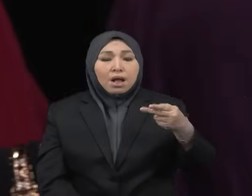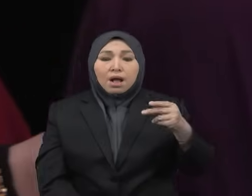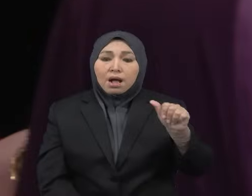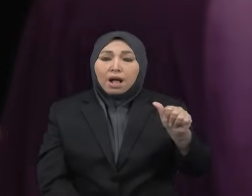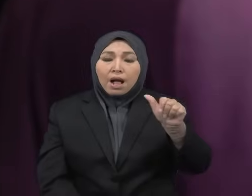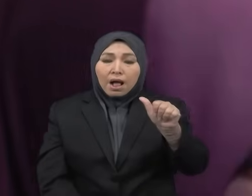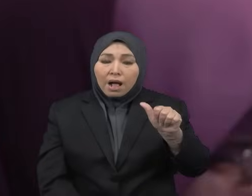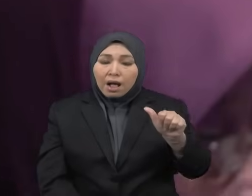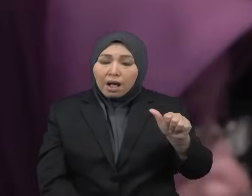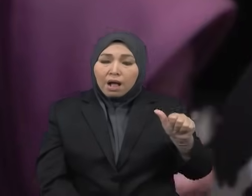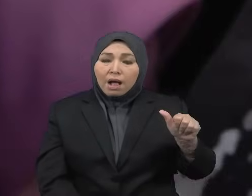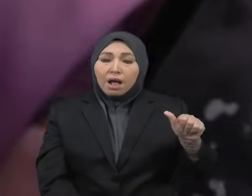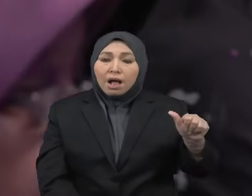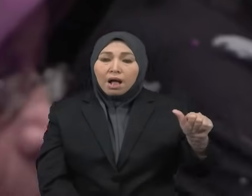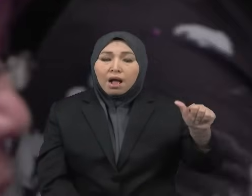nadkhulaha